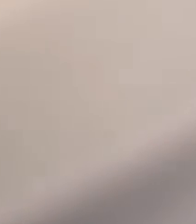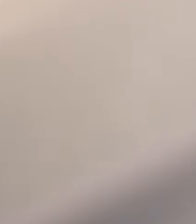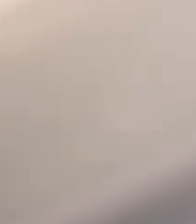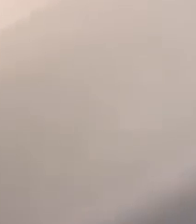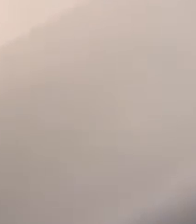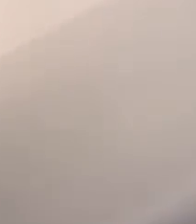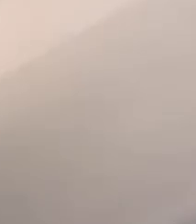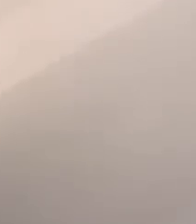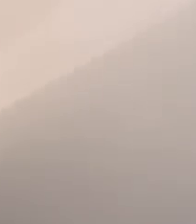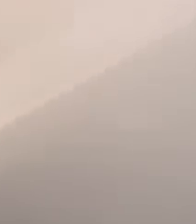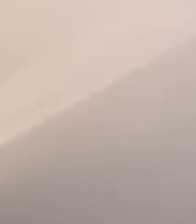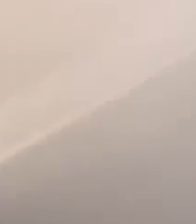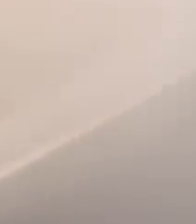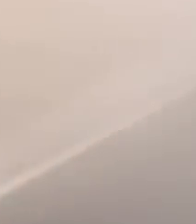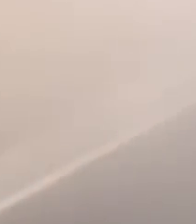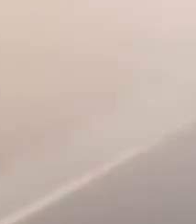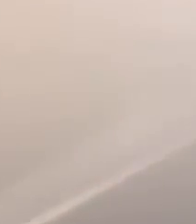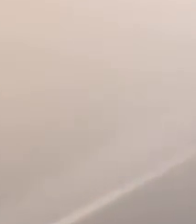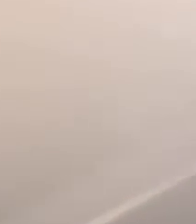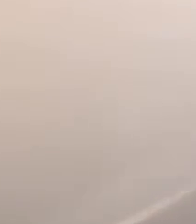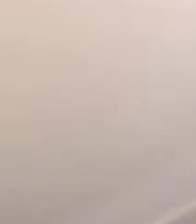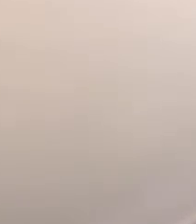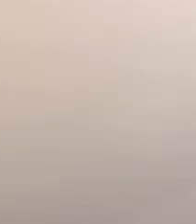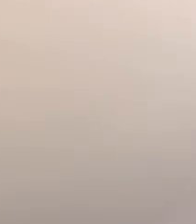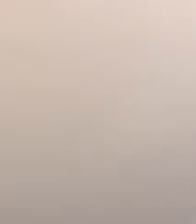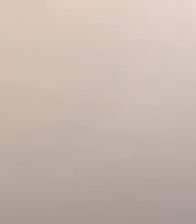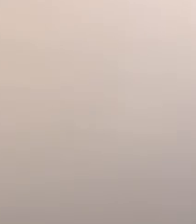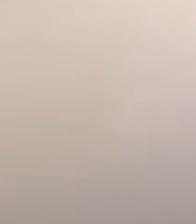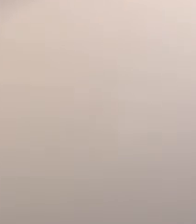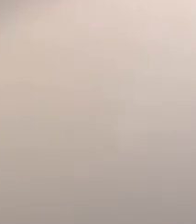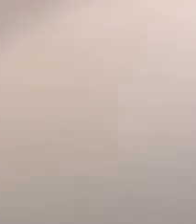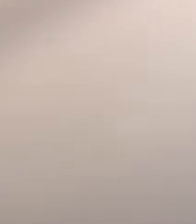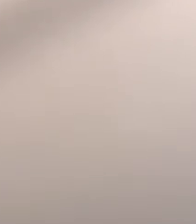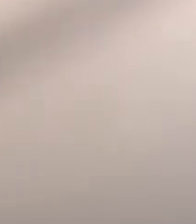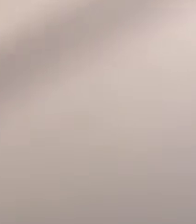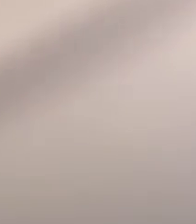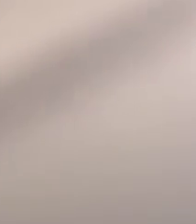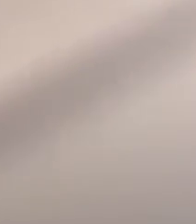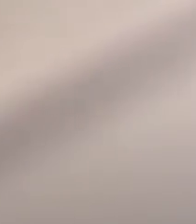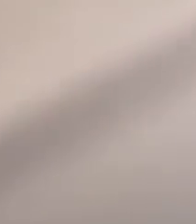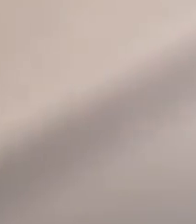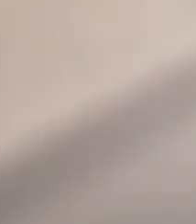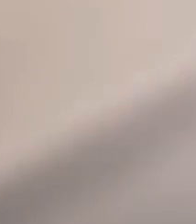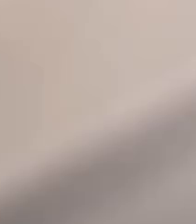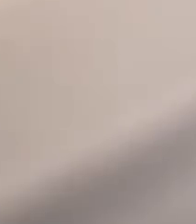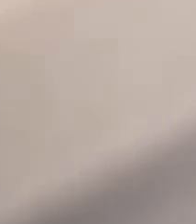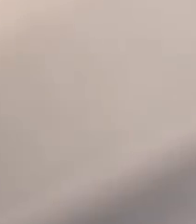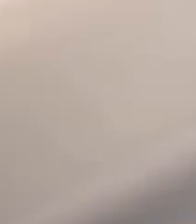channel. Para sa mga kapuso abroad, pwede nyo rin kaming makasama sa GMA Pinoy